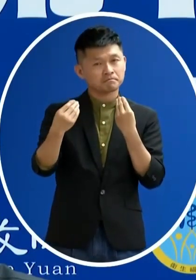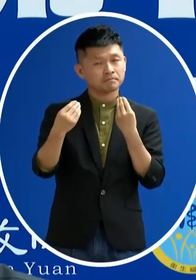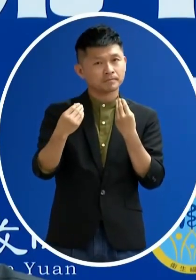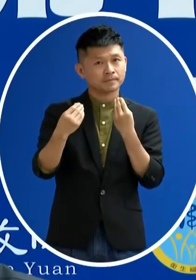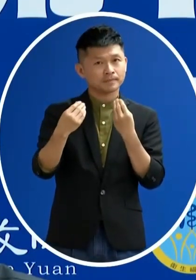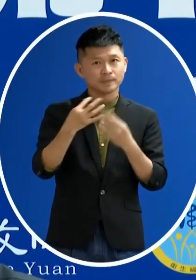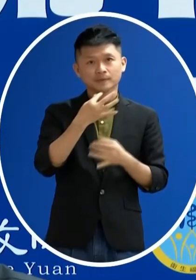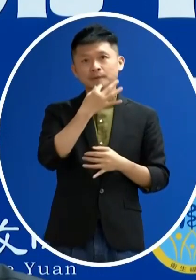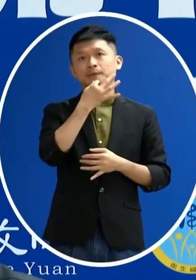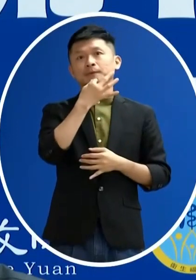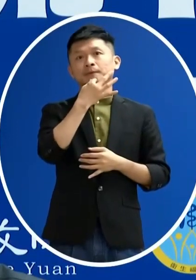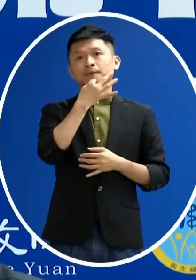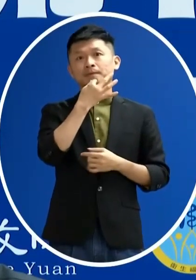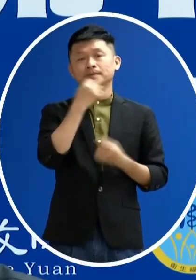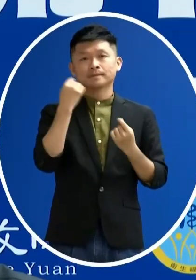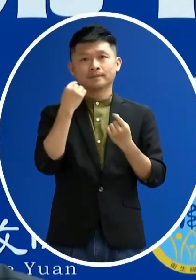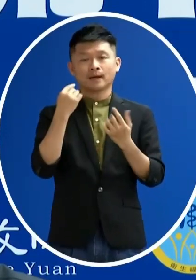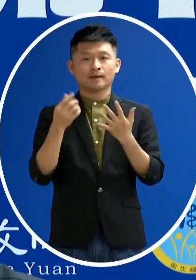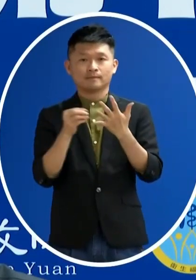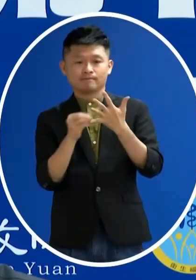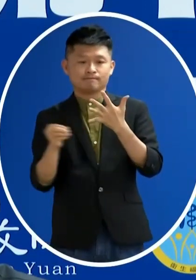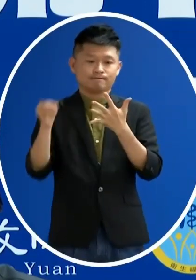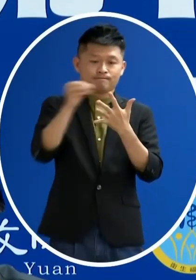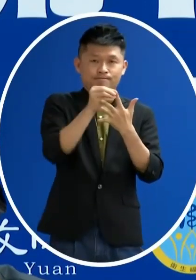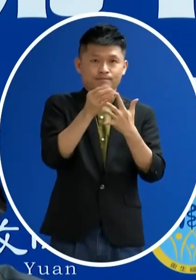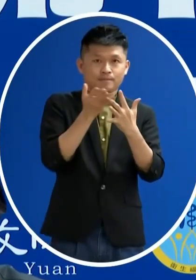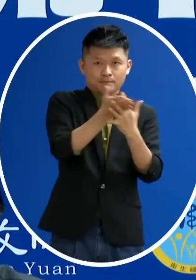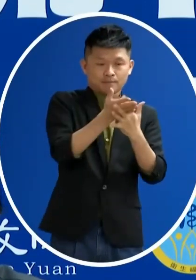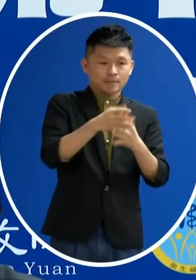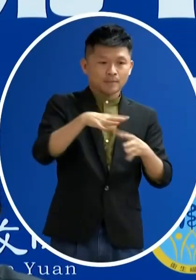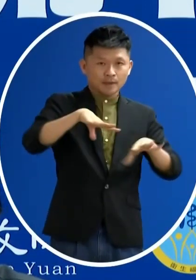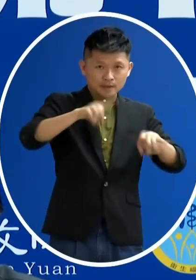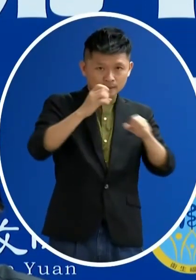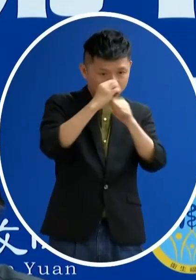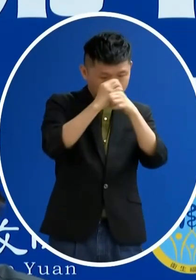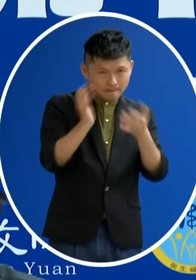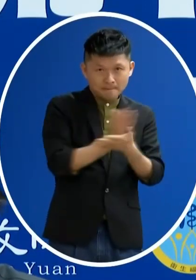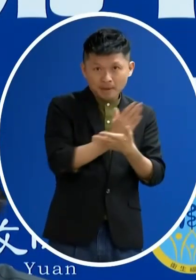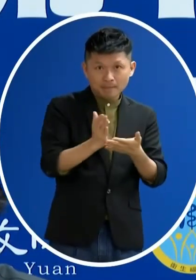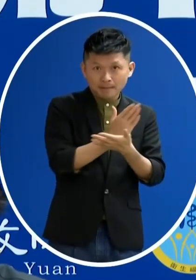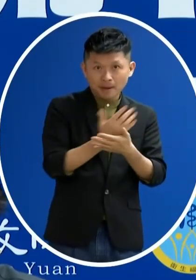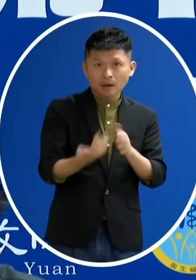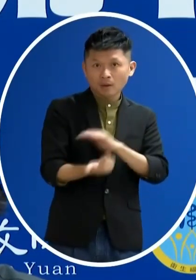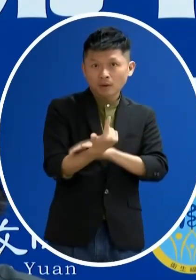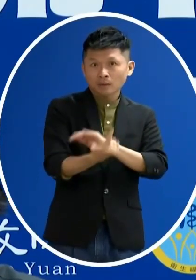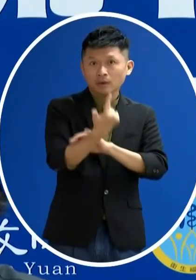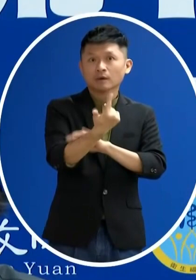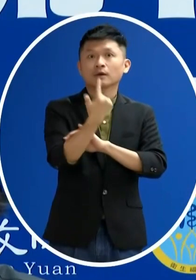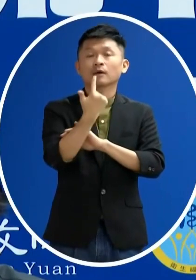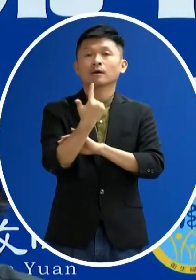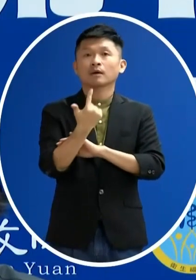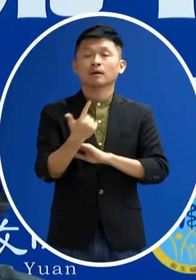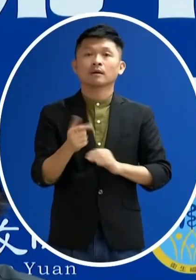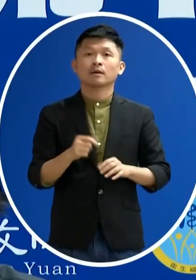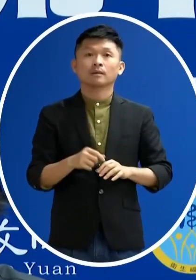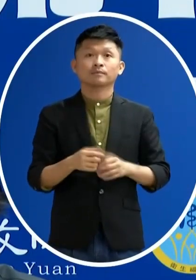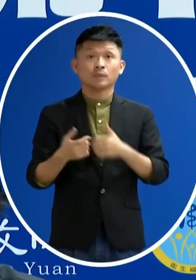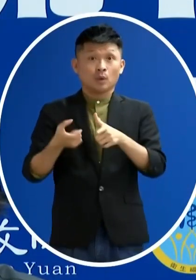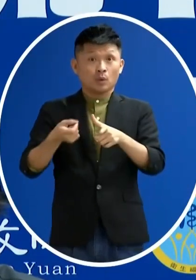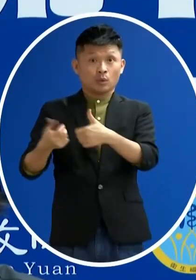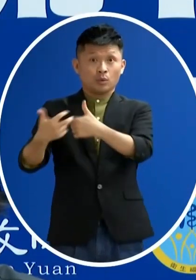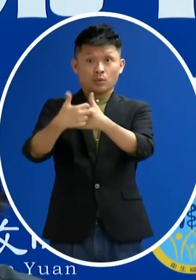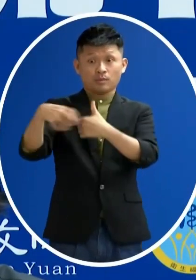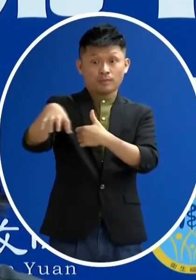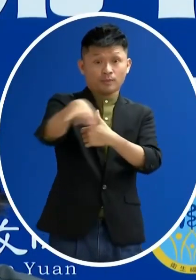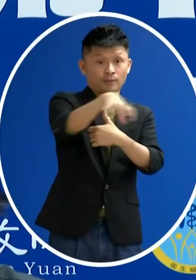们会给它有点像插队一样先进来做，然后才可以让这个结果比较早，可以让这个我们的工位团队可